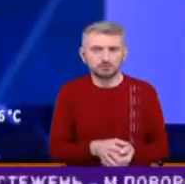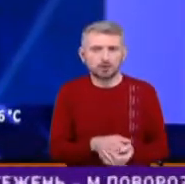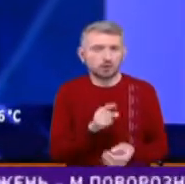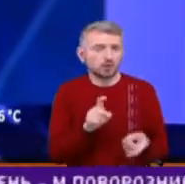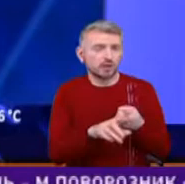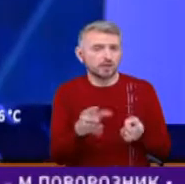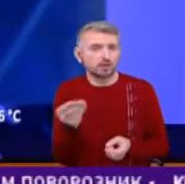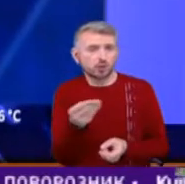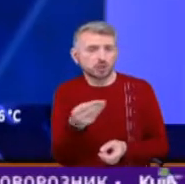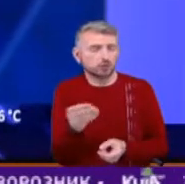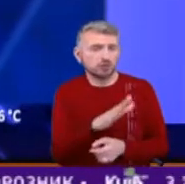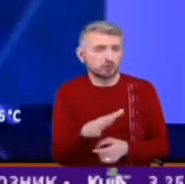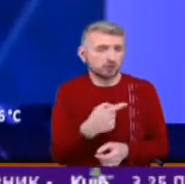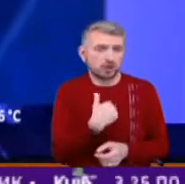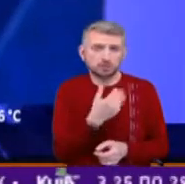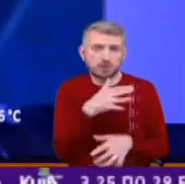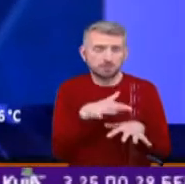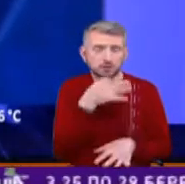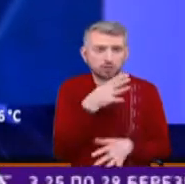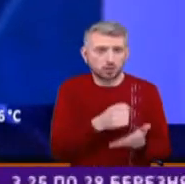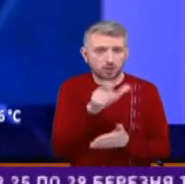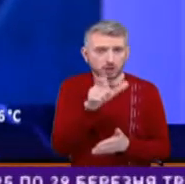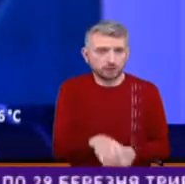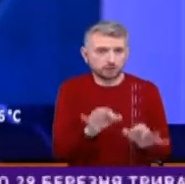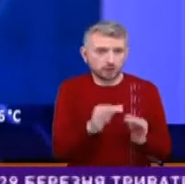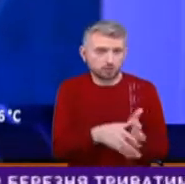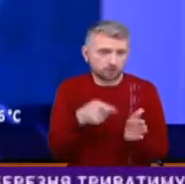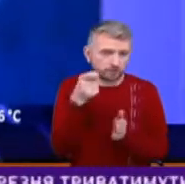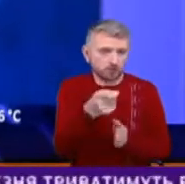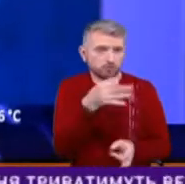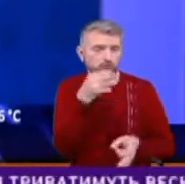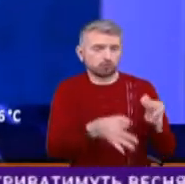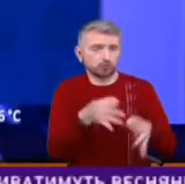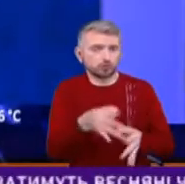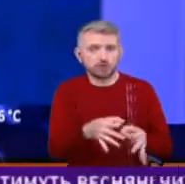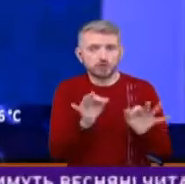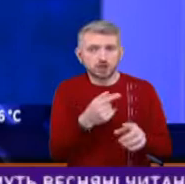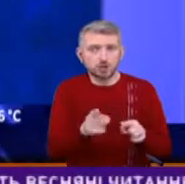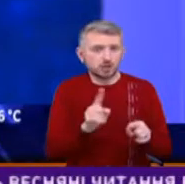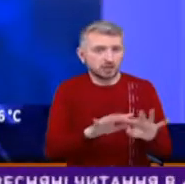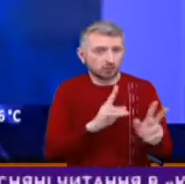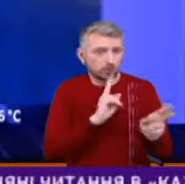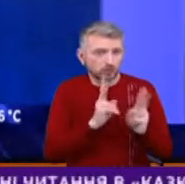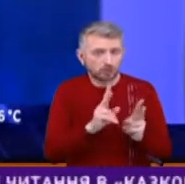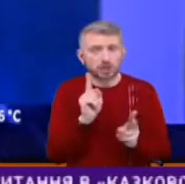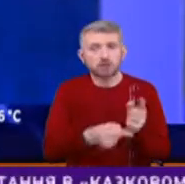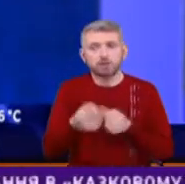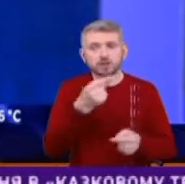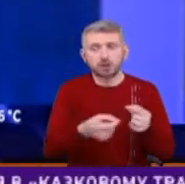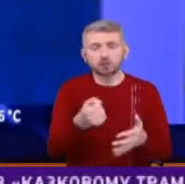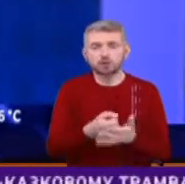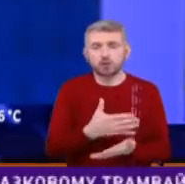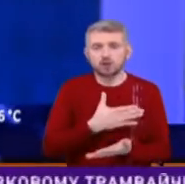незалежно Порошенко, не Порошенко. Угу. Я б на місці будь-якого кандидата, звичайно, би подавала до суду, і звичайно, би ці історії оскаржувала. Але повертаємося до